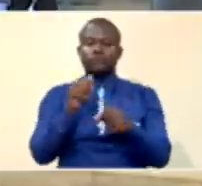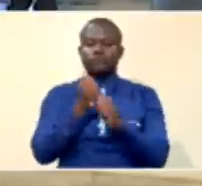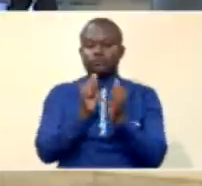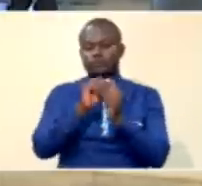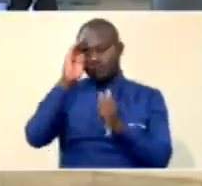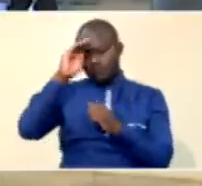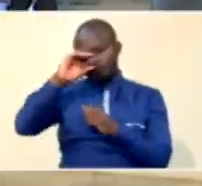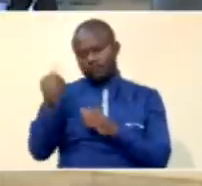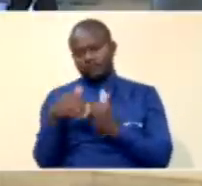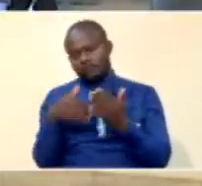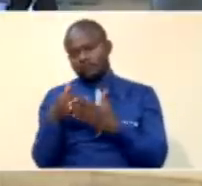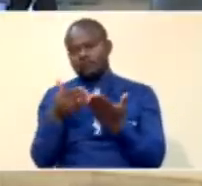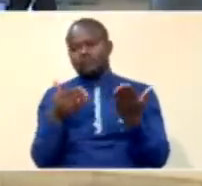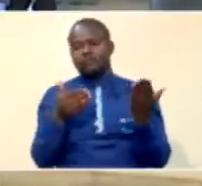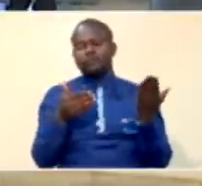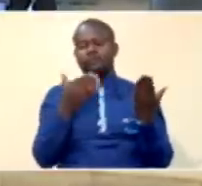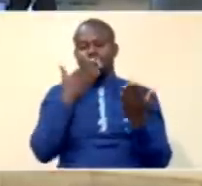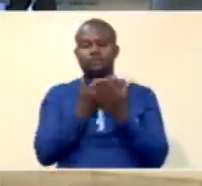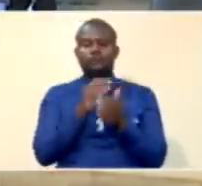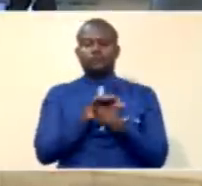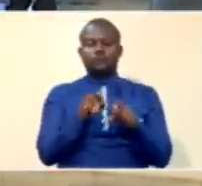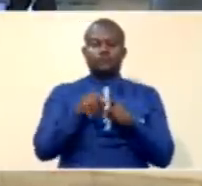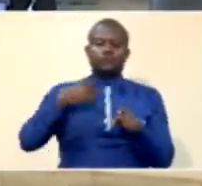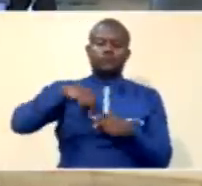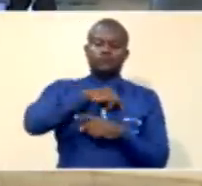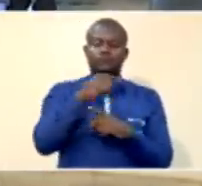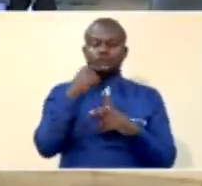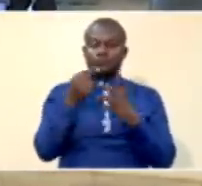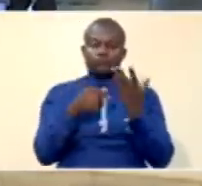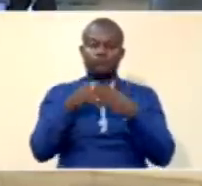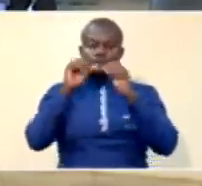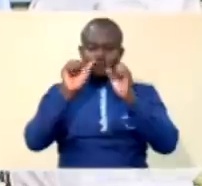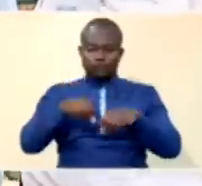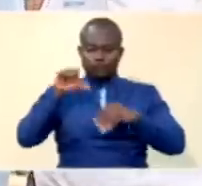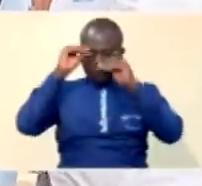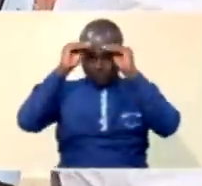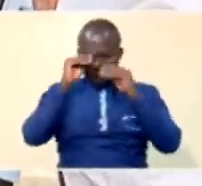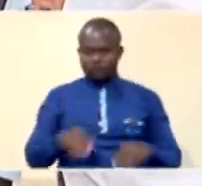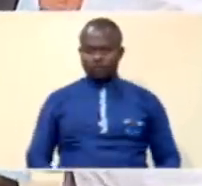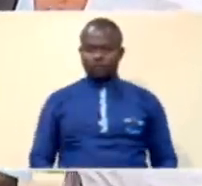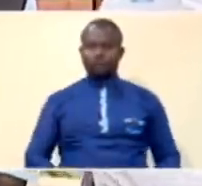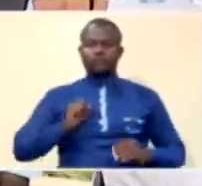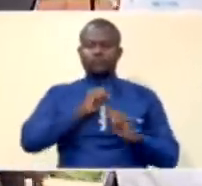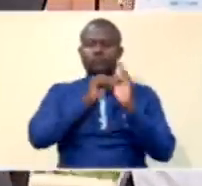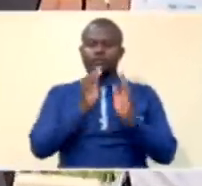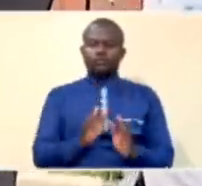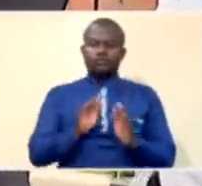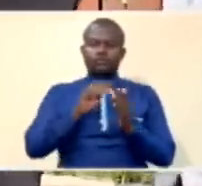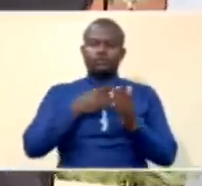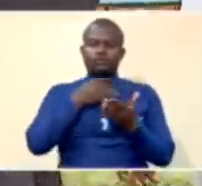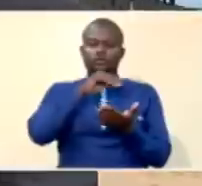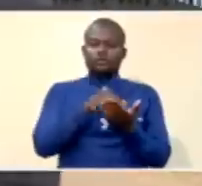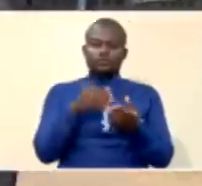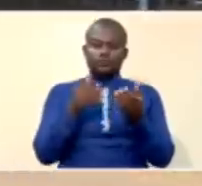polisi zindi, bizaba byiza cyane ko natwe hari ibyo twashobora kuba twabigiraho. Abasenateri banasuye ikigo gitanga ubufasha bwihuse